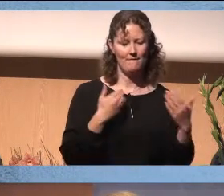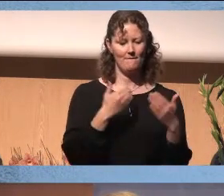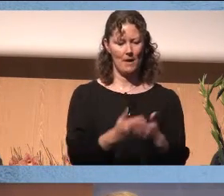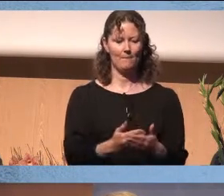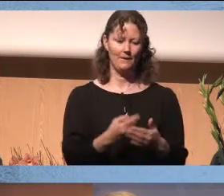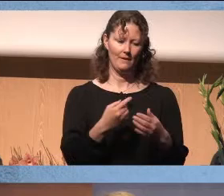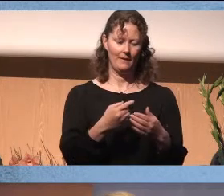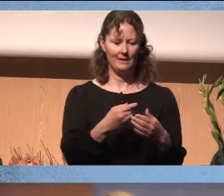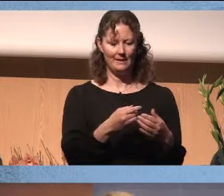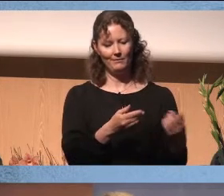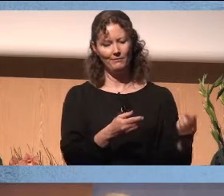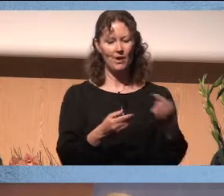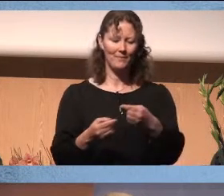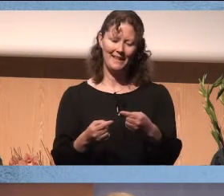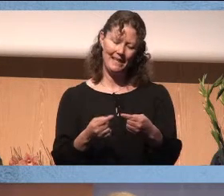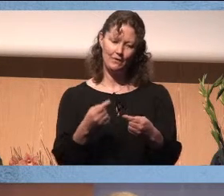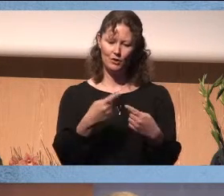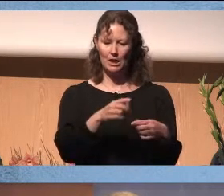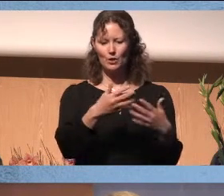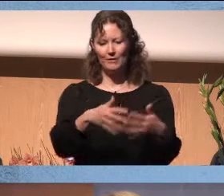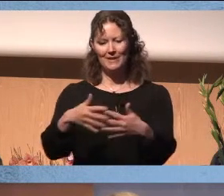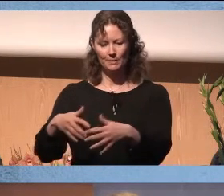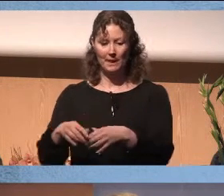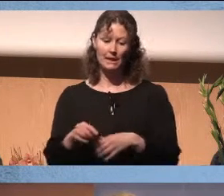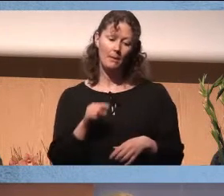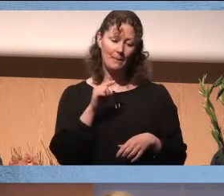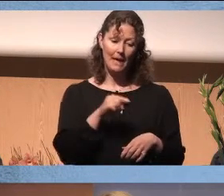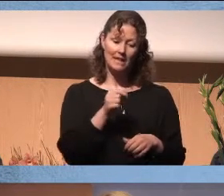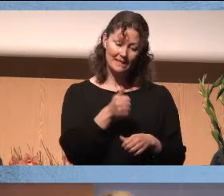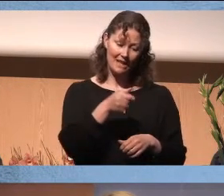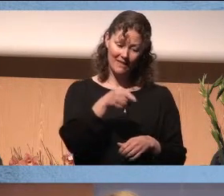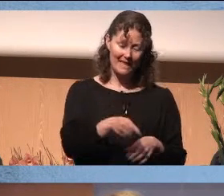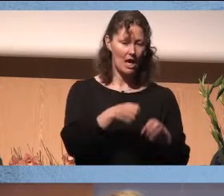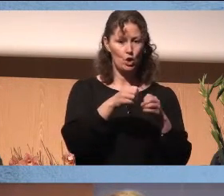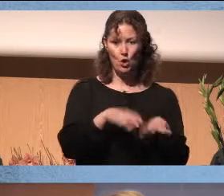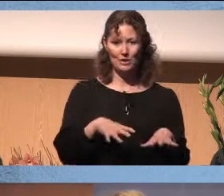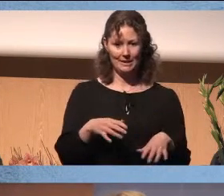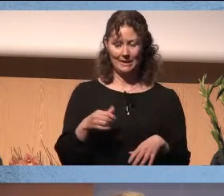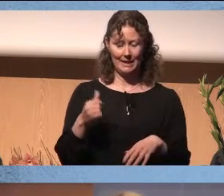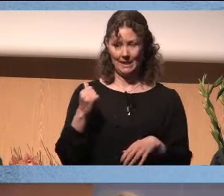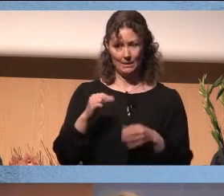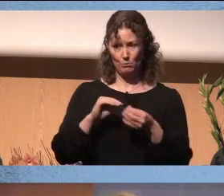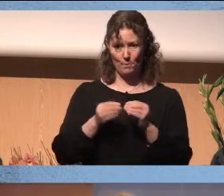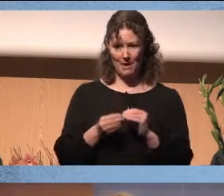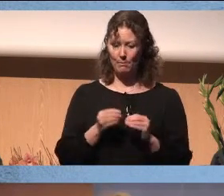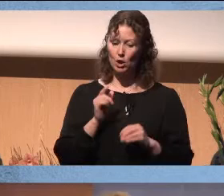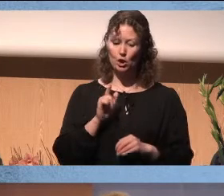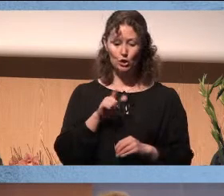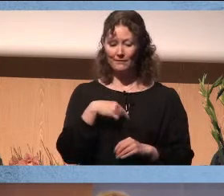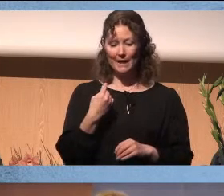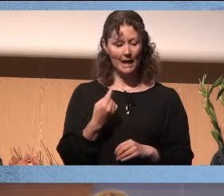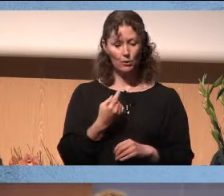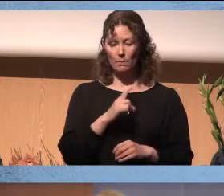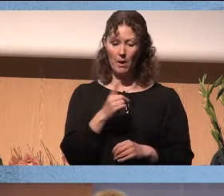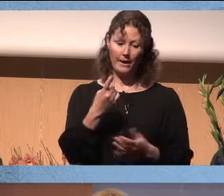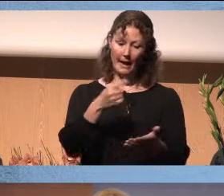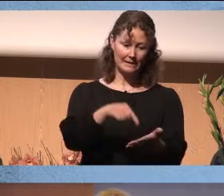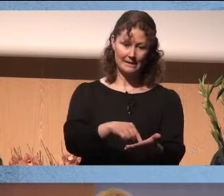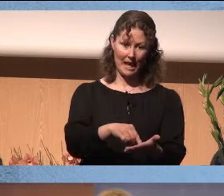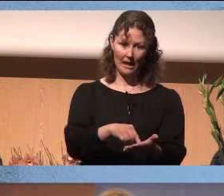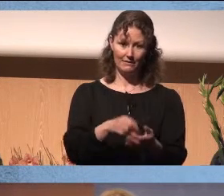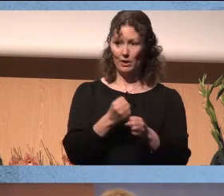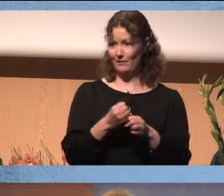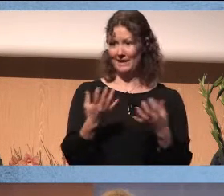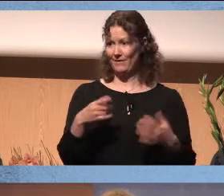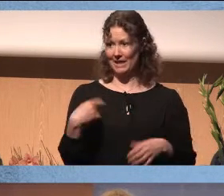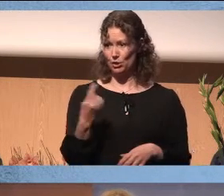ulike virksomheter, men det løser dessverre ikke dette problemet. For vi jo ikke lenger bare ett sted, de fleste av oss I alle